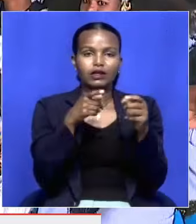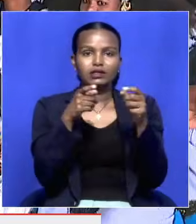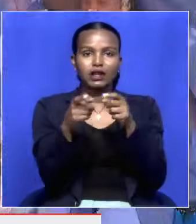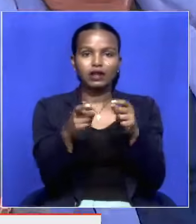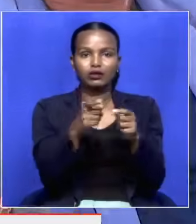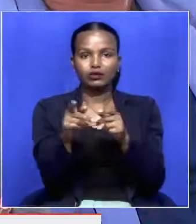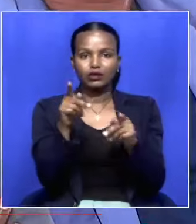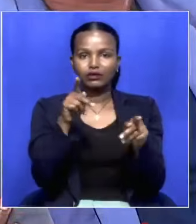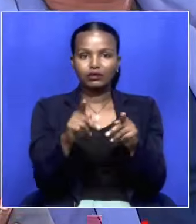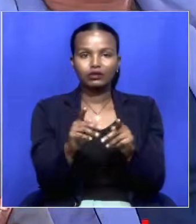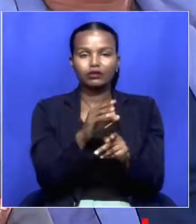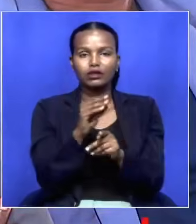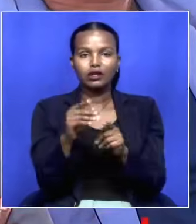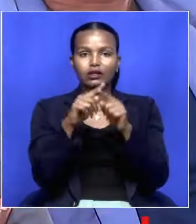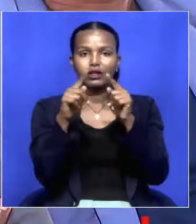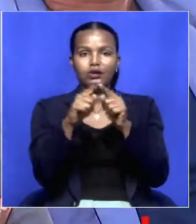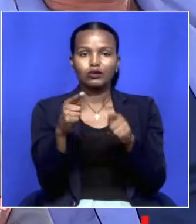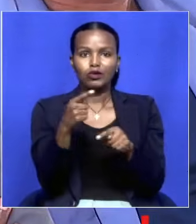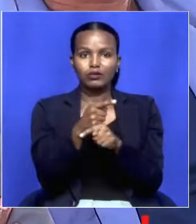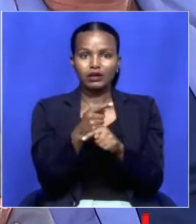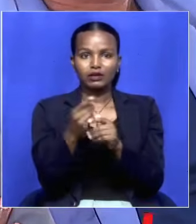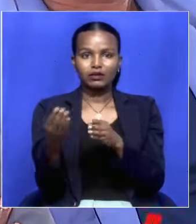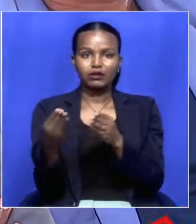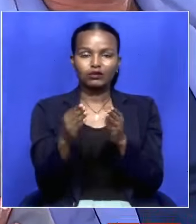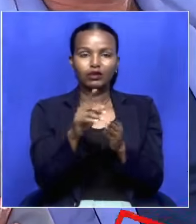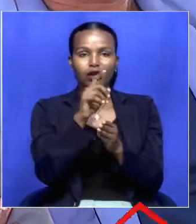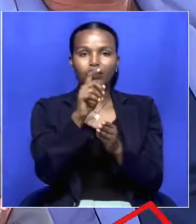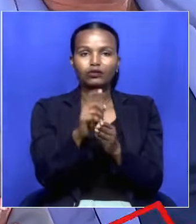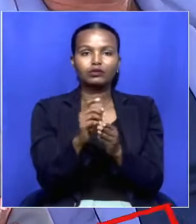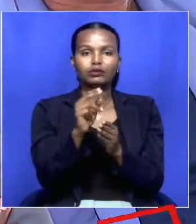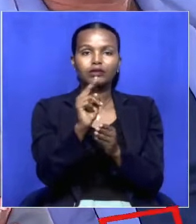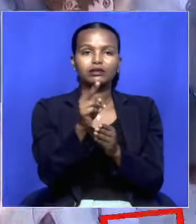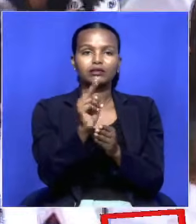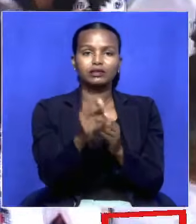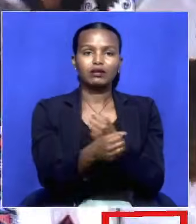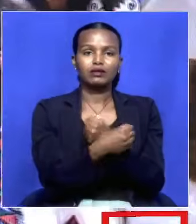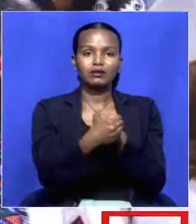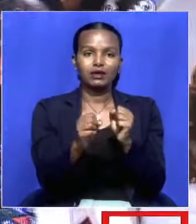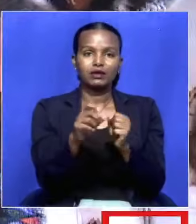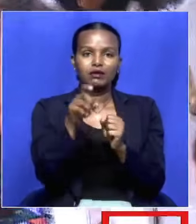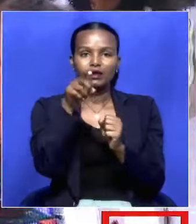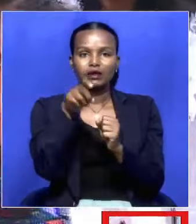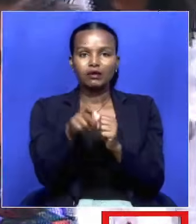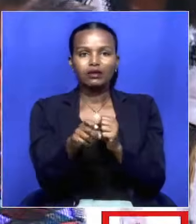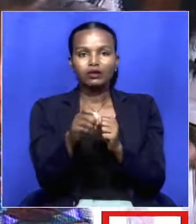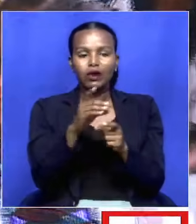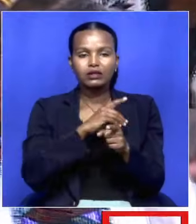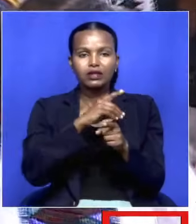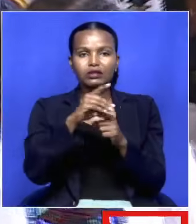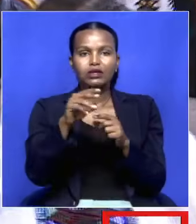አስተዳደሮች ከህብረተሰቡና የተለያዩ ተቋማት የሚቀርቡ ጥያቄዎችን በቅልጥፍና መፍታት እንደሚገባቸው አቅጣጫ አስቀምጠዋል።